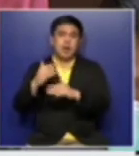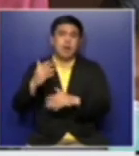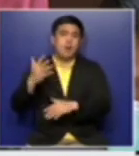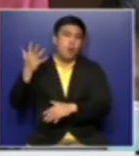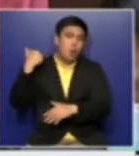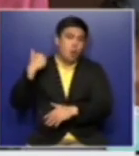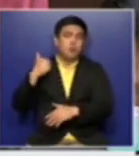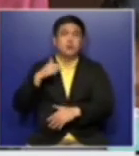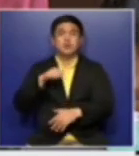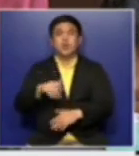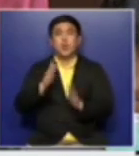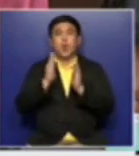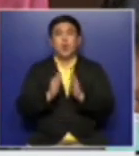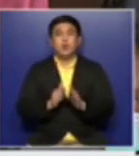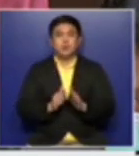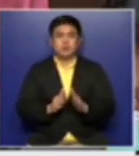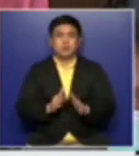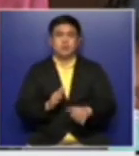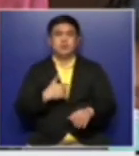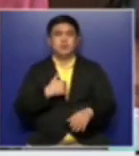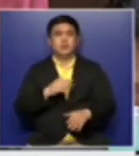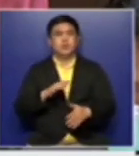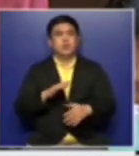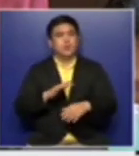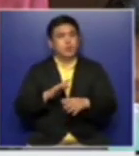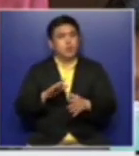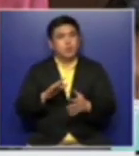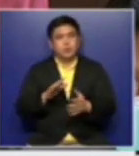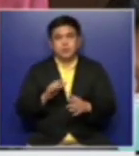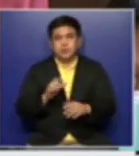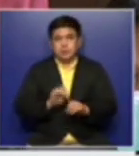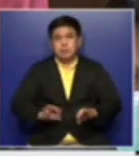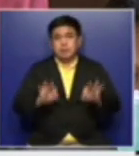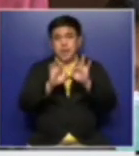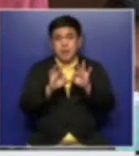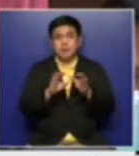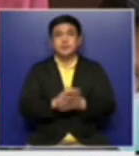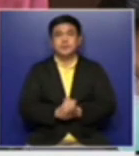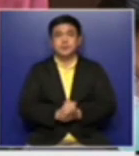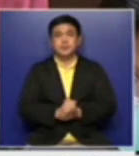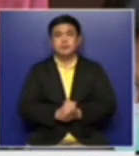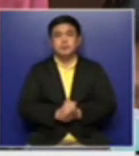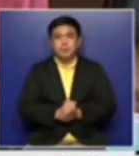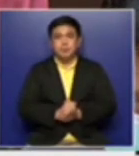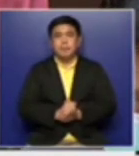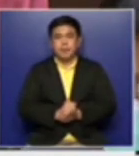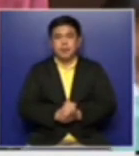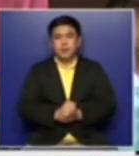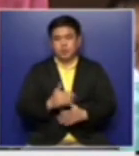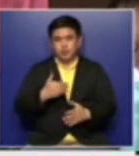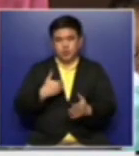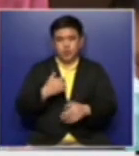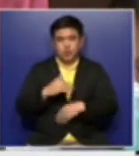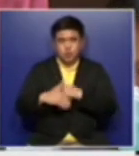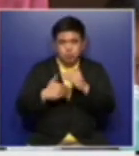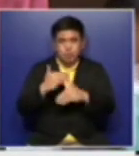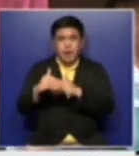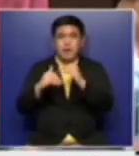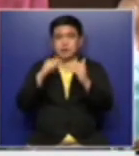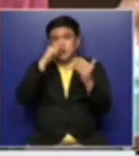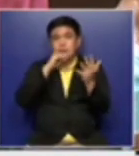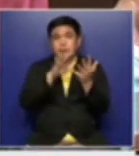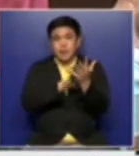เพราะคนคือทรัพยากรธรรมชาติที่มีคุณค่าและสำคัญยิ่งเป็นตัวขับเคลื่อนทุกองคาพยพในการพัฒน